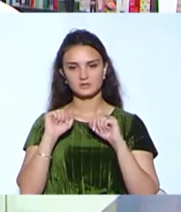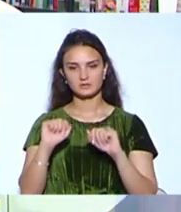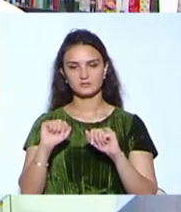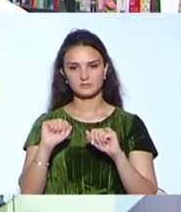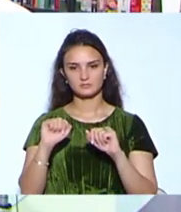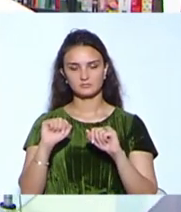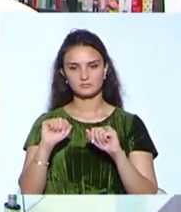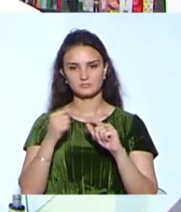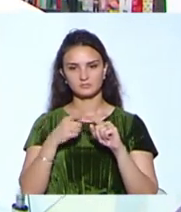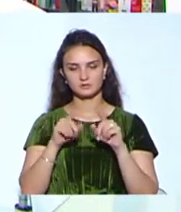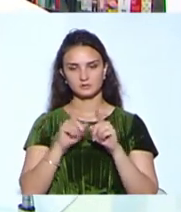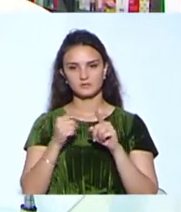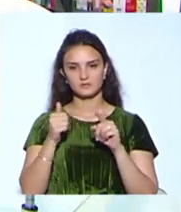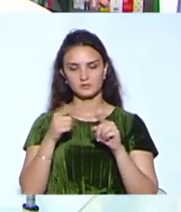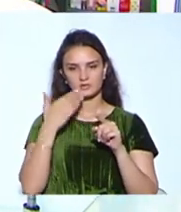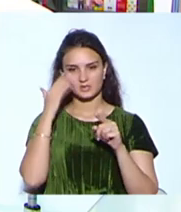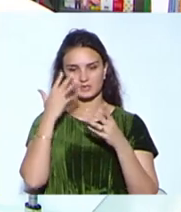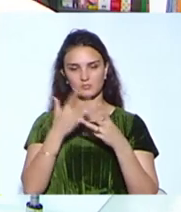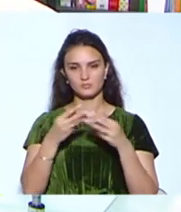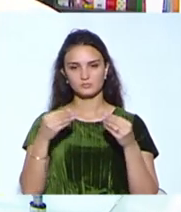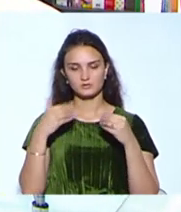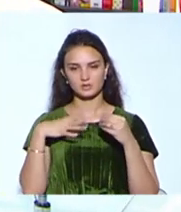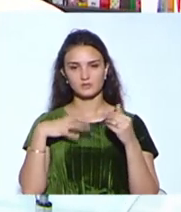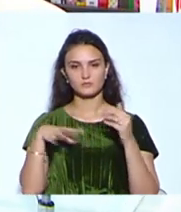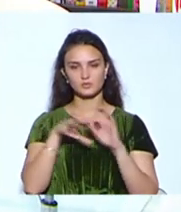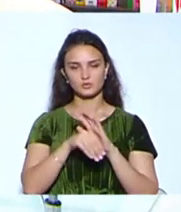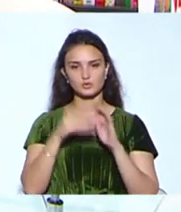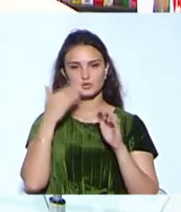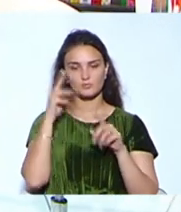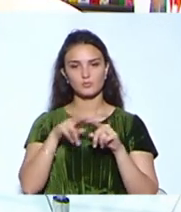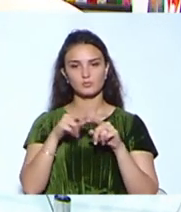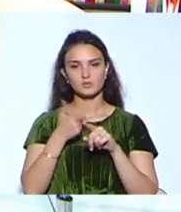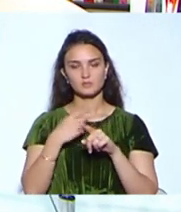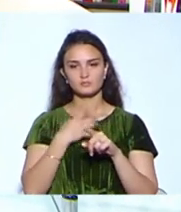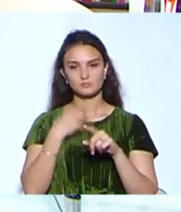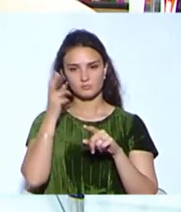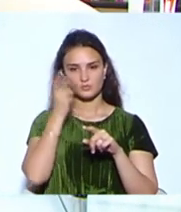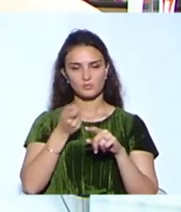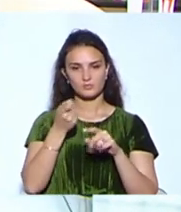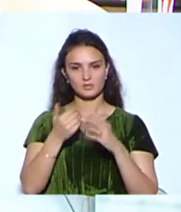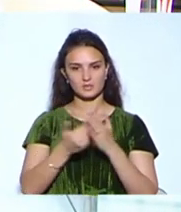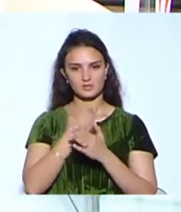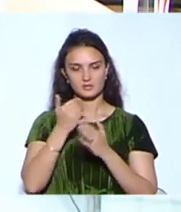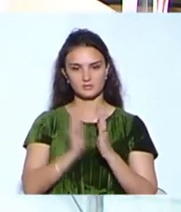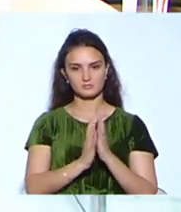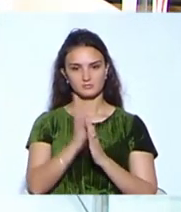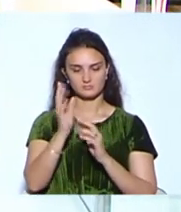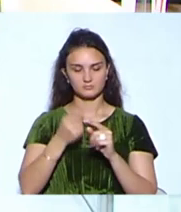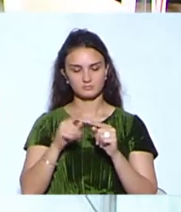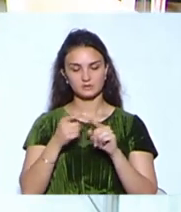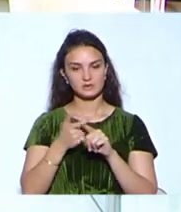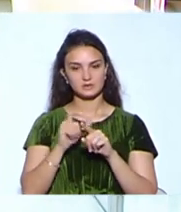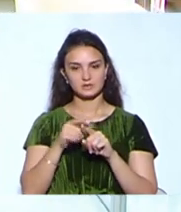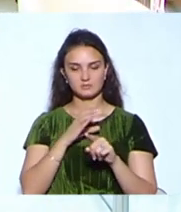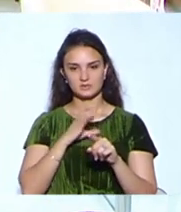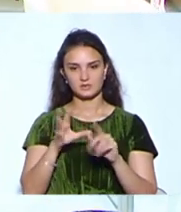არ დაგავიწყლეთ, რომ ისევე როგორც გაზაფხულზე საქართველოში შემოდგომაზე ძალიან მნიშვნელოვანი გახლავთ ხორბალი, ახალი მოყვანილი ხორბალი, რომელიც